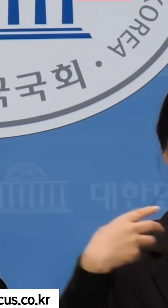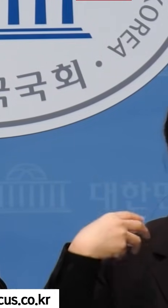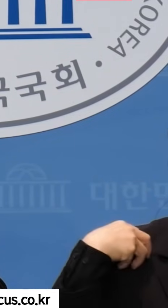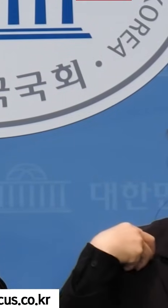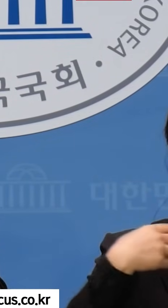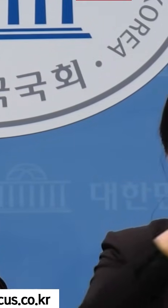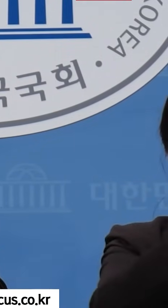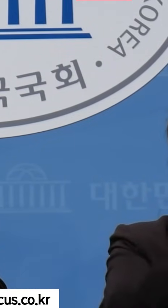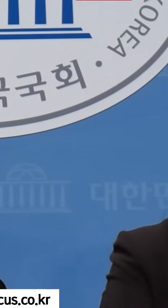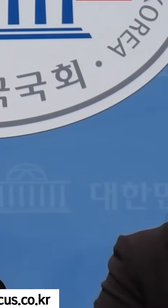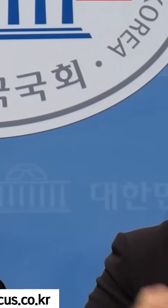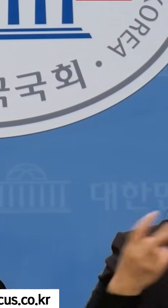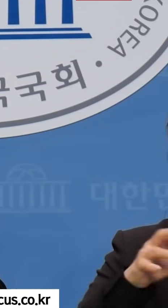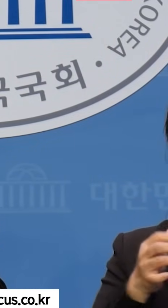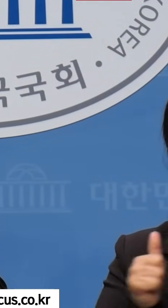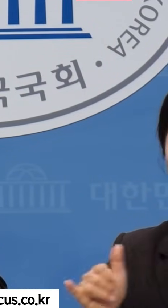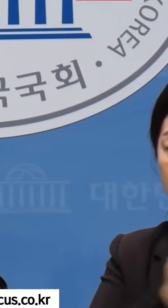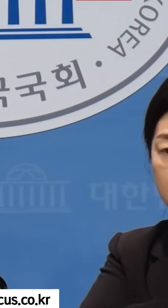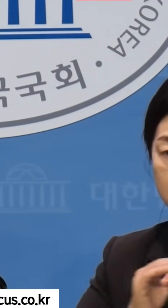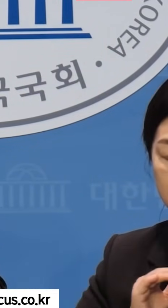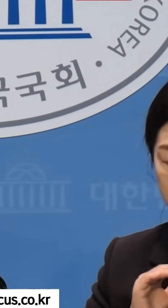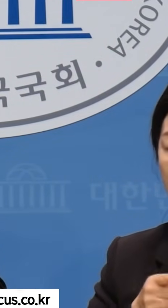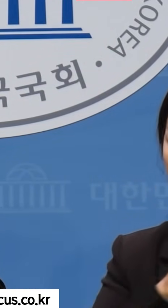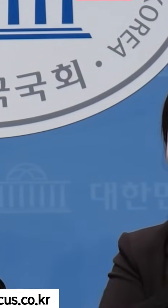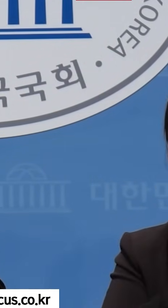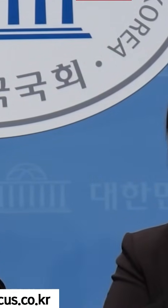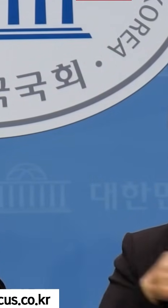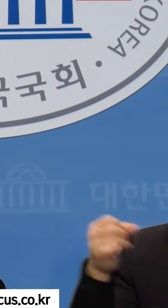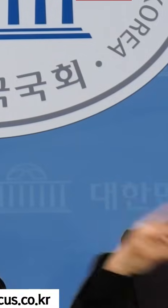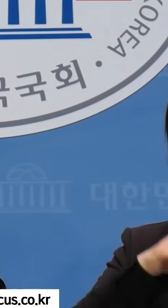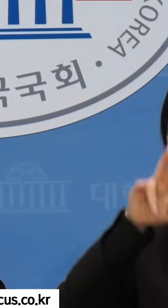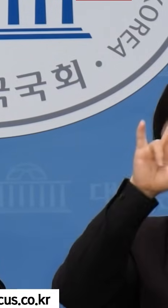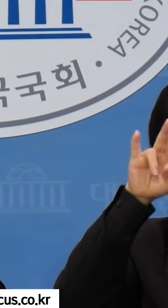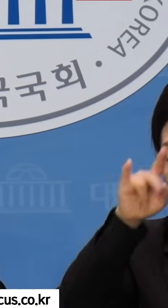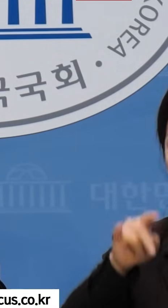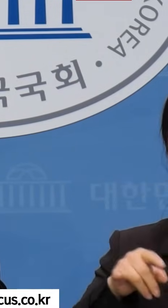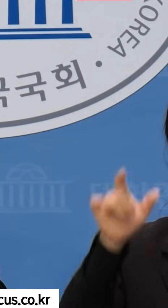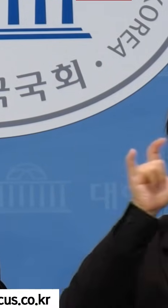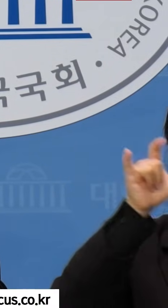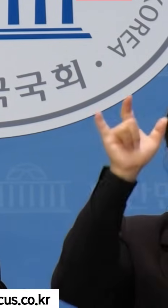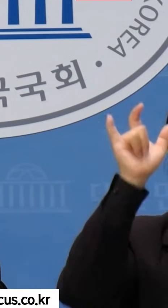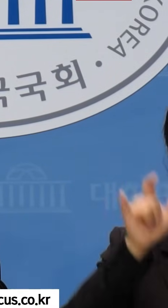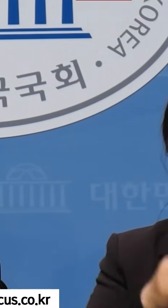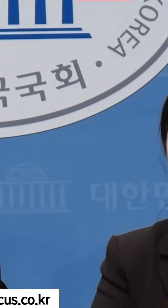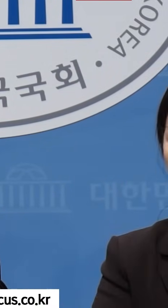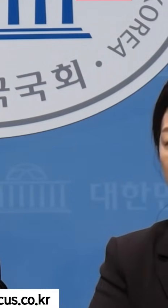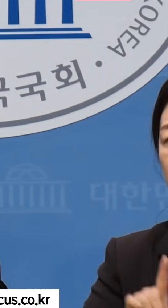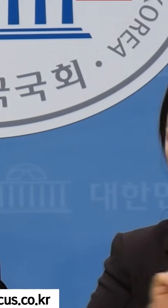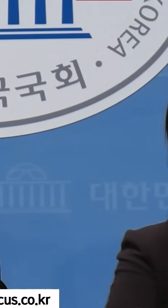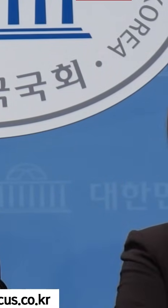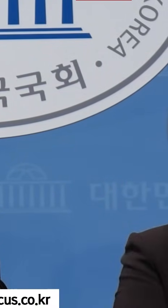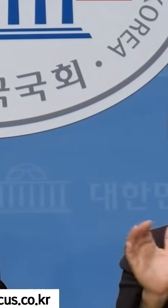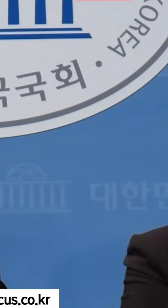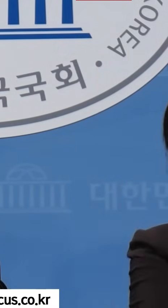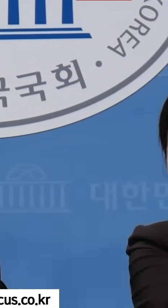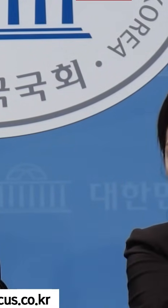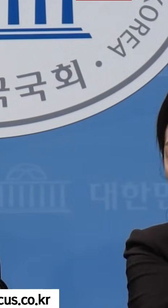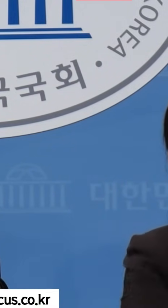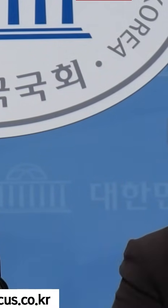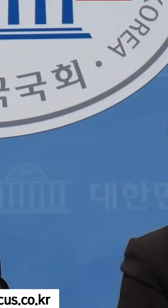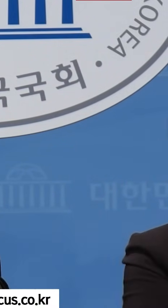역사와 국민을 배신하고 박근혜 최순실 세력과 손잡은